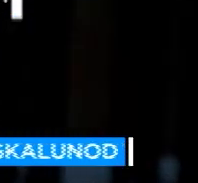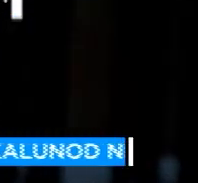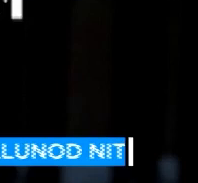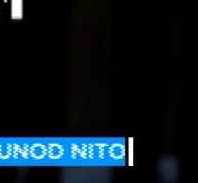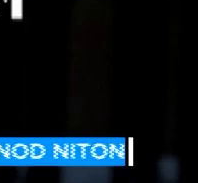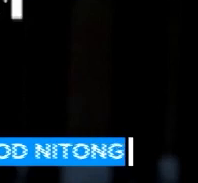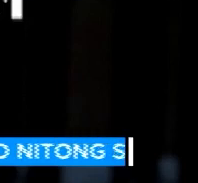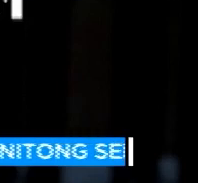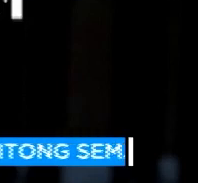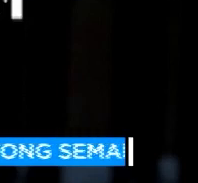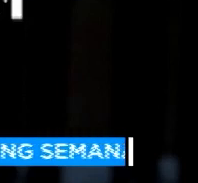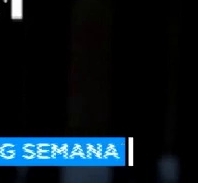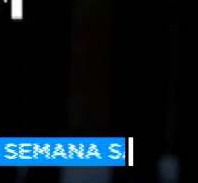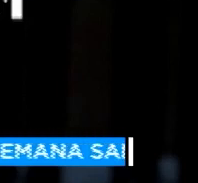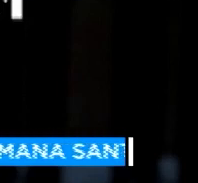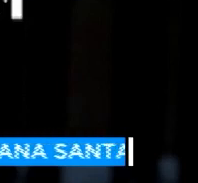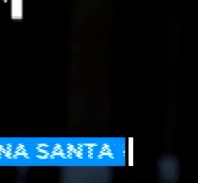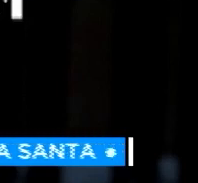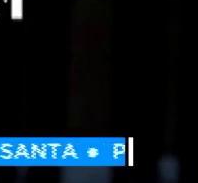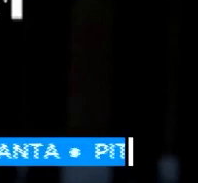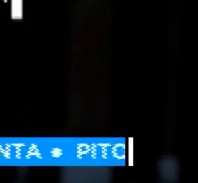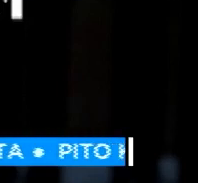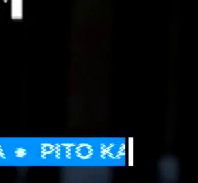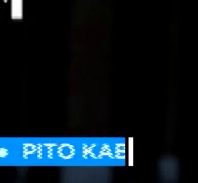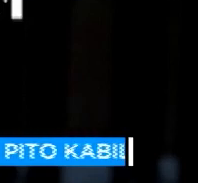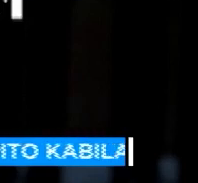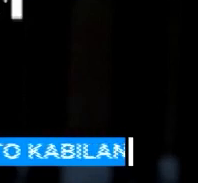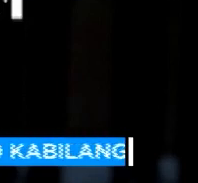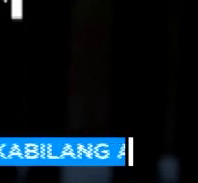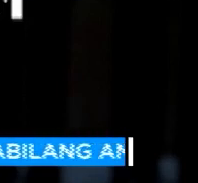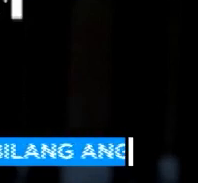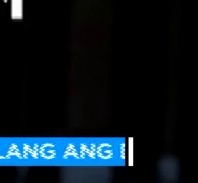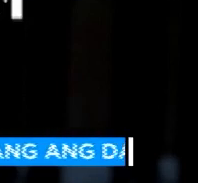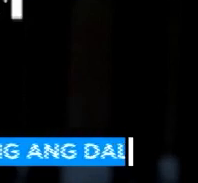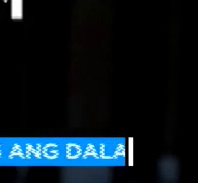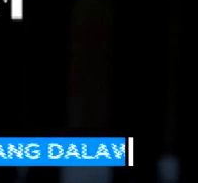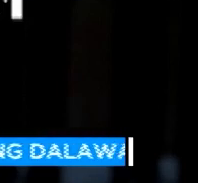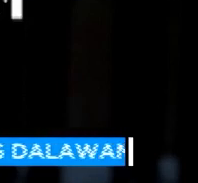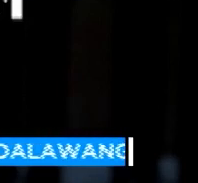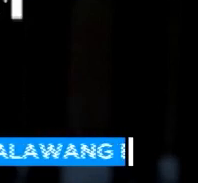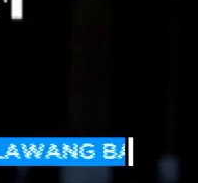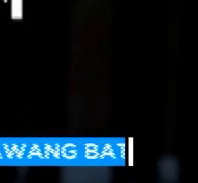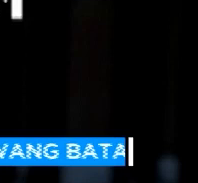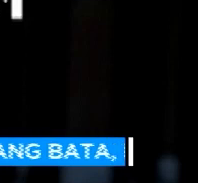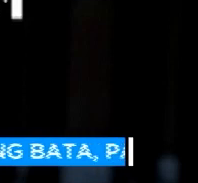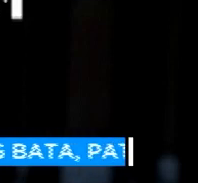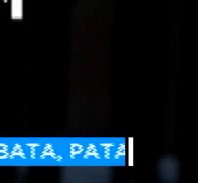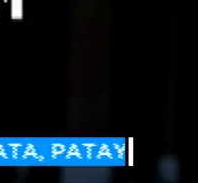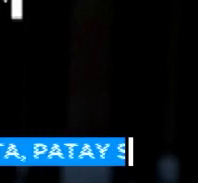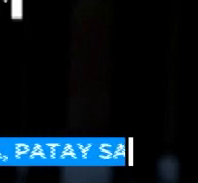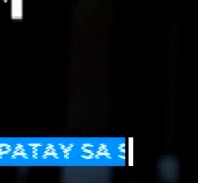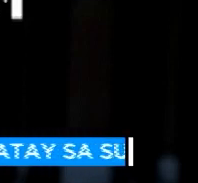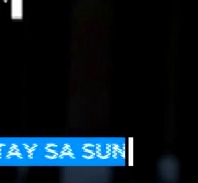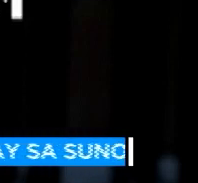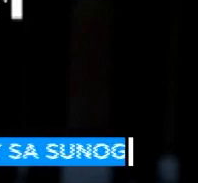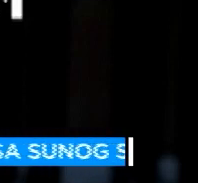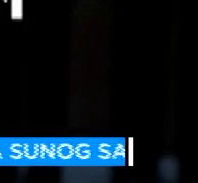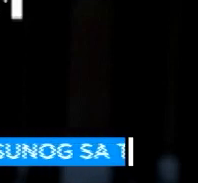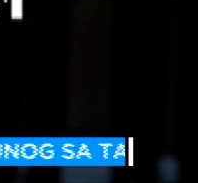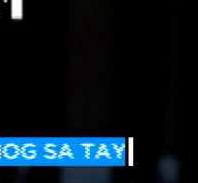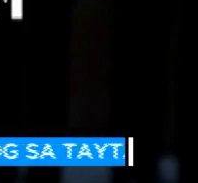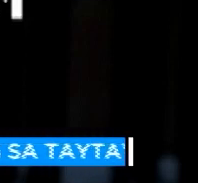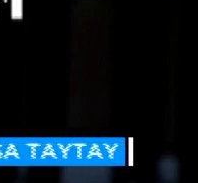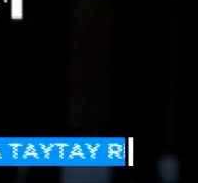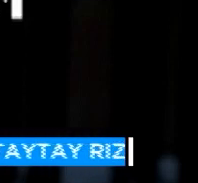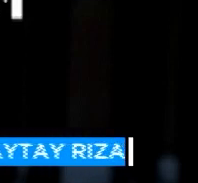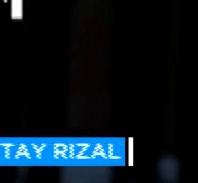ang jail rash o katikati na may 102 cases. Kasama rin sa listahan ang upper respiratory tract infection gaya ng ubo at